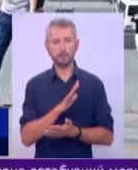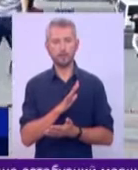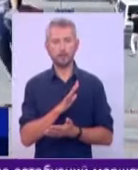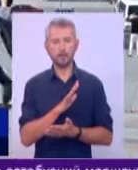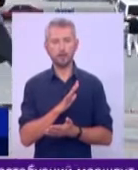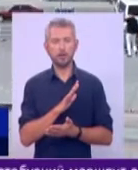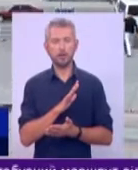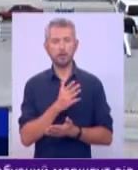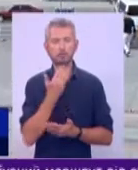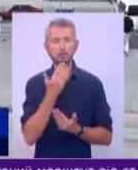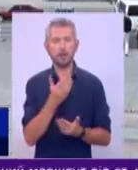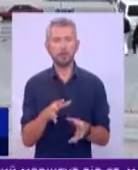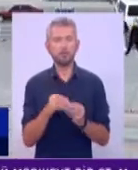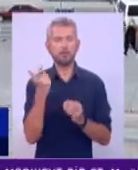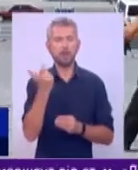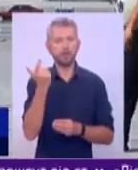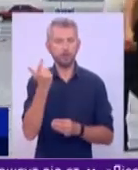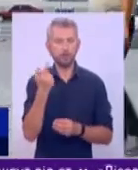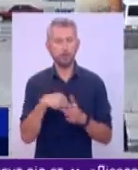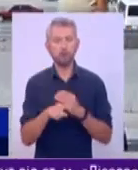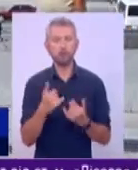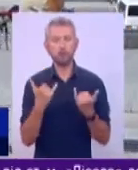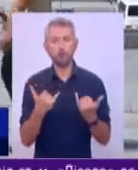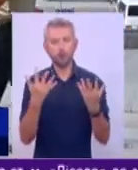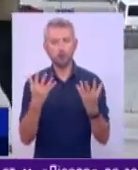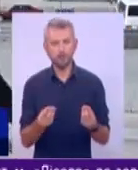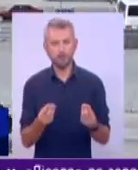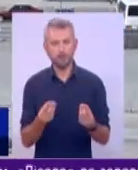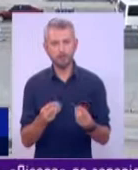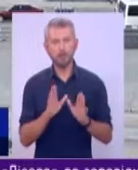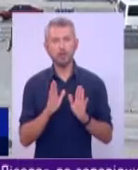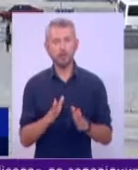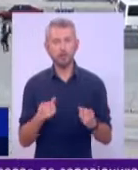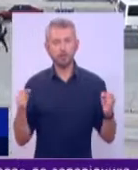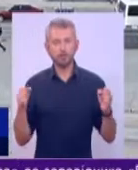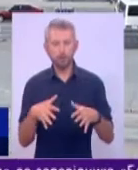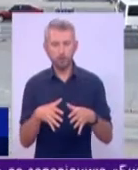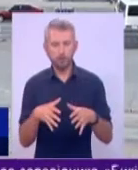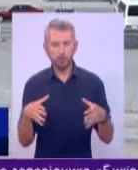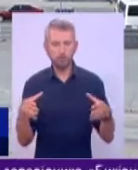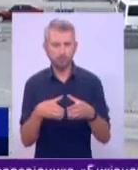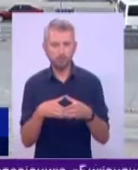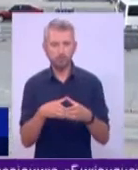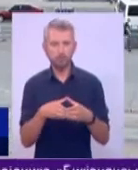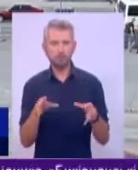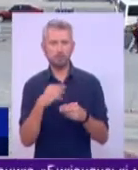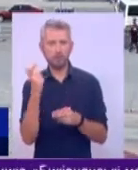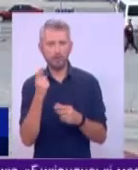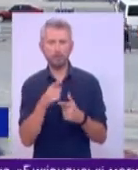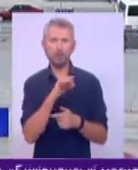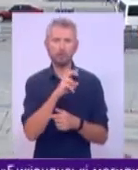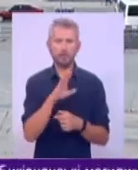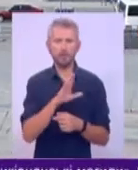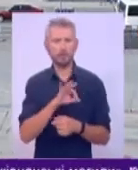у співвласників. Тому що на сьогоднішній день тільки збори співвласників, чи то СББ, чи то не юридичні